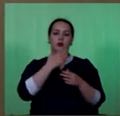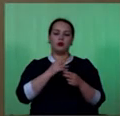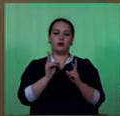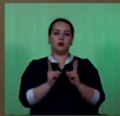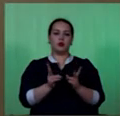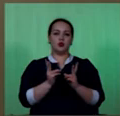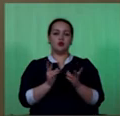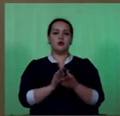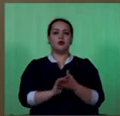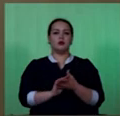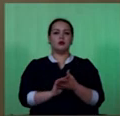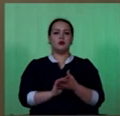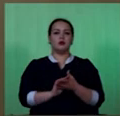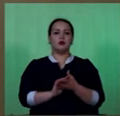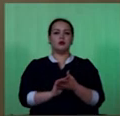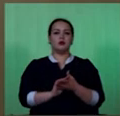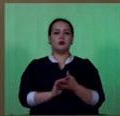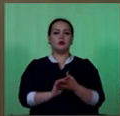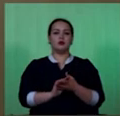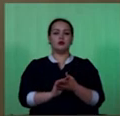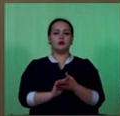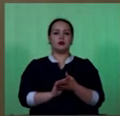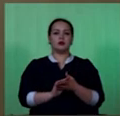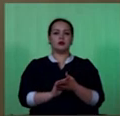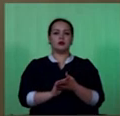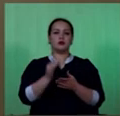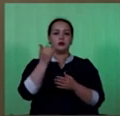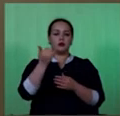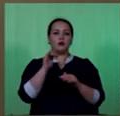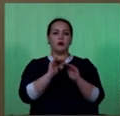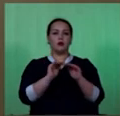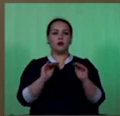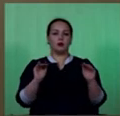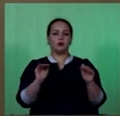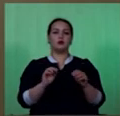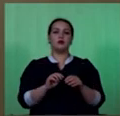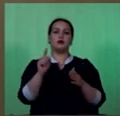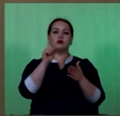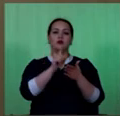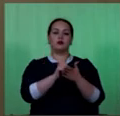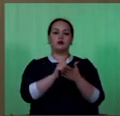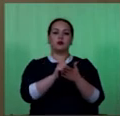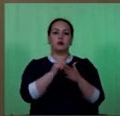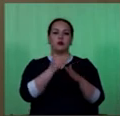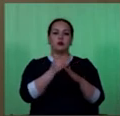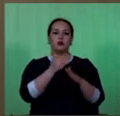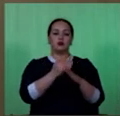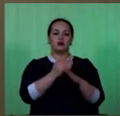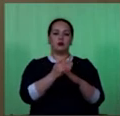учителям а сейчас ребята мы должны помочь